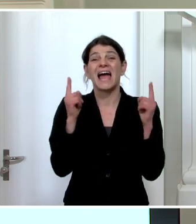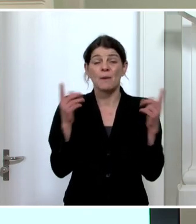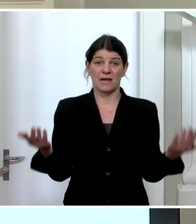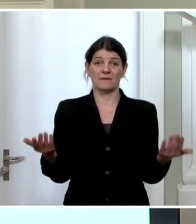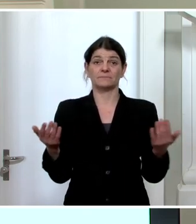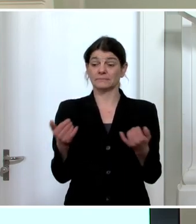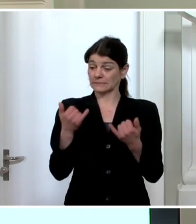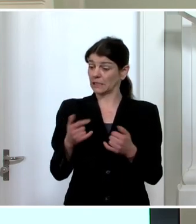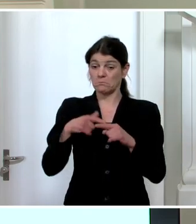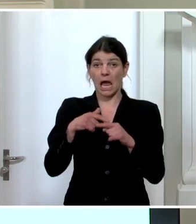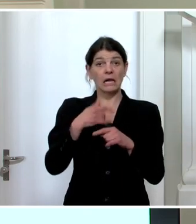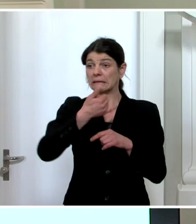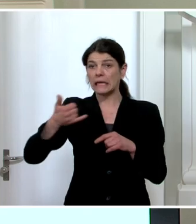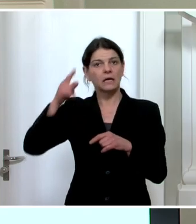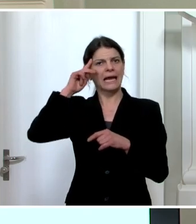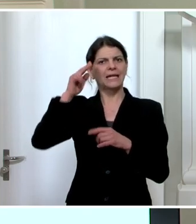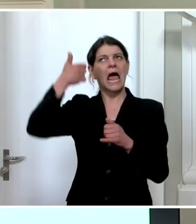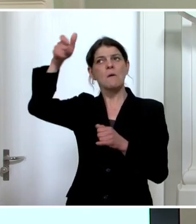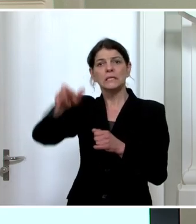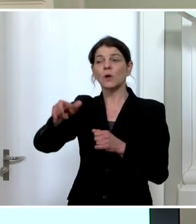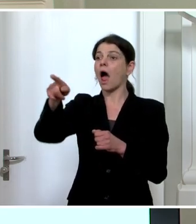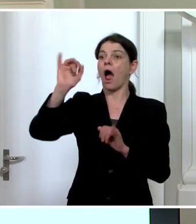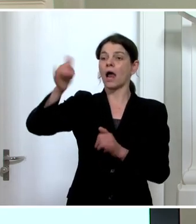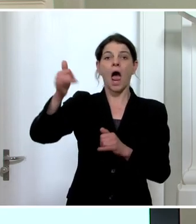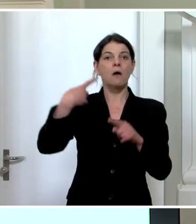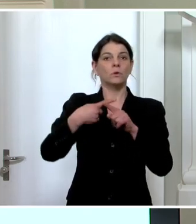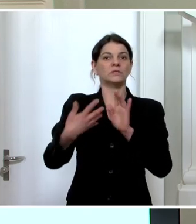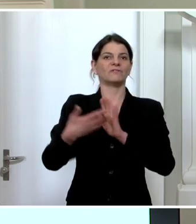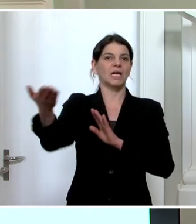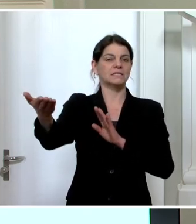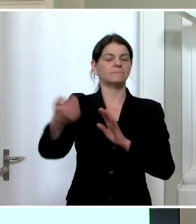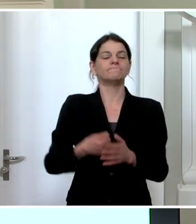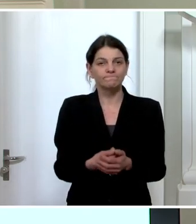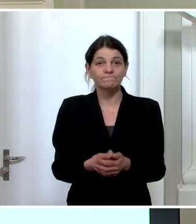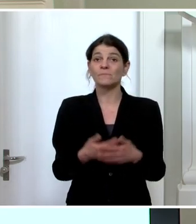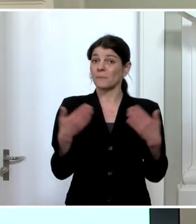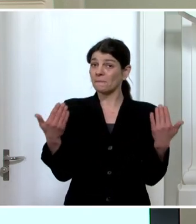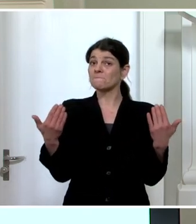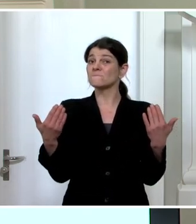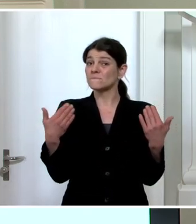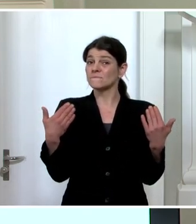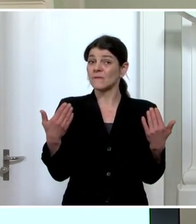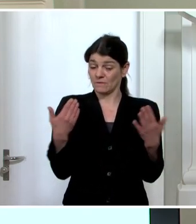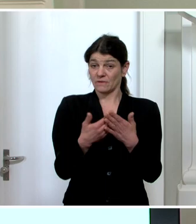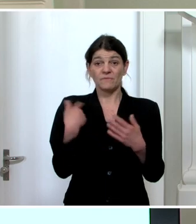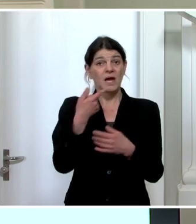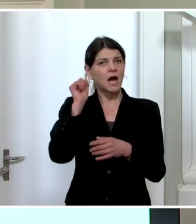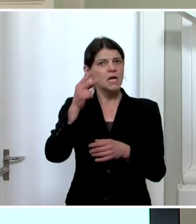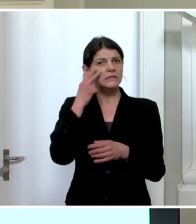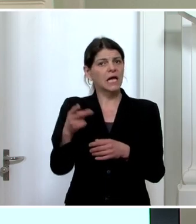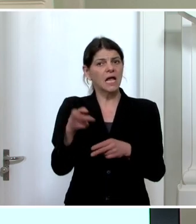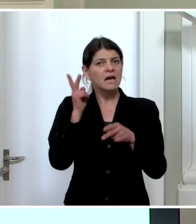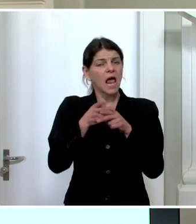hat es dann bald im Bekanntenkreis jemanden, der positiv getestet wurde. Und da sehen wir, wie sich jetzt die Krankheit bei uns im